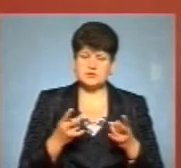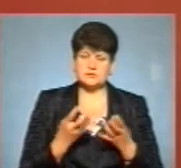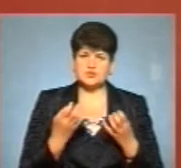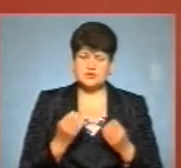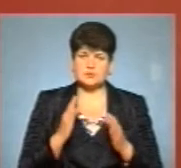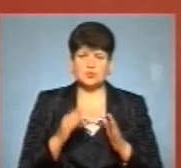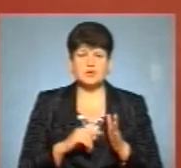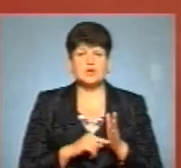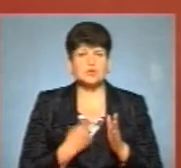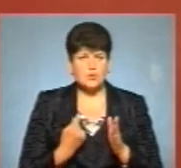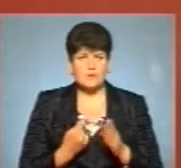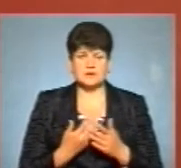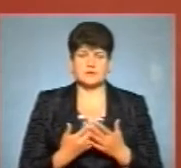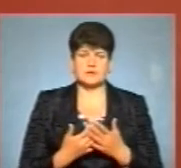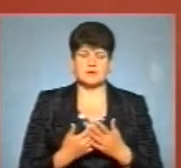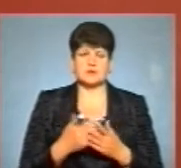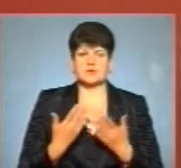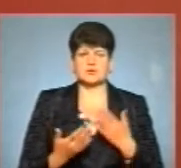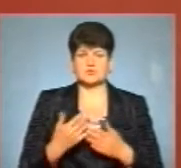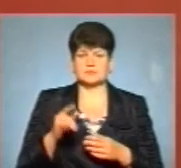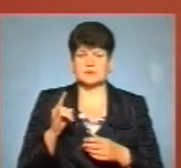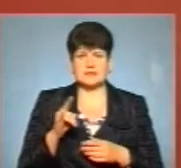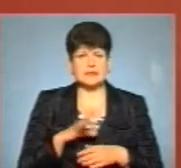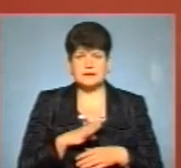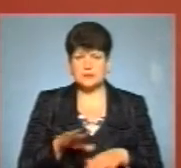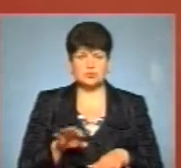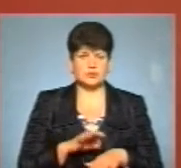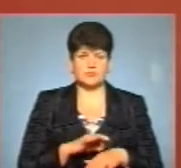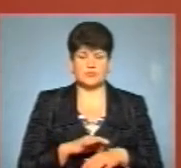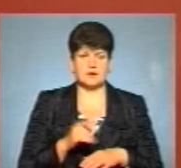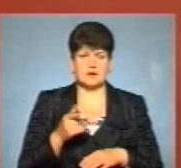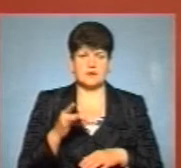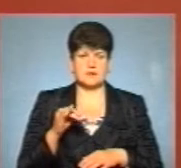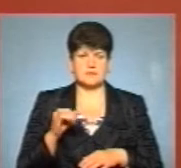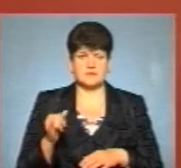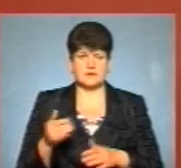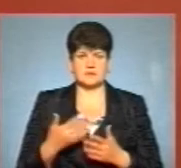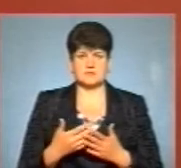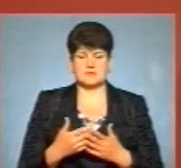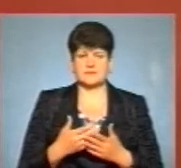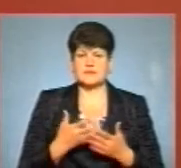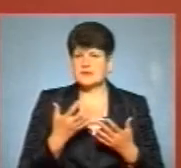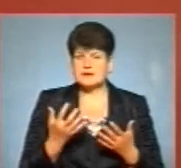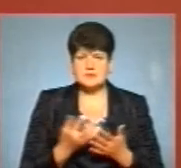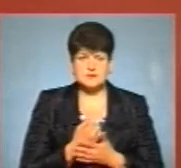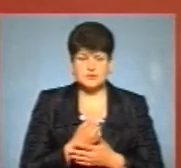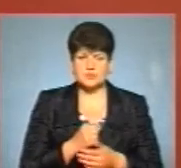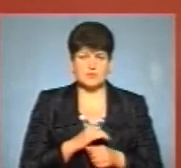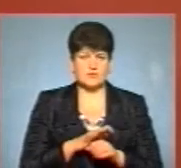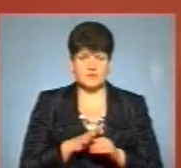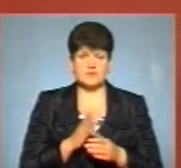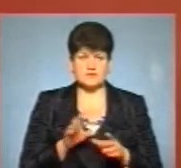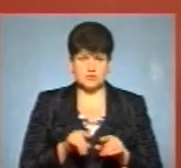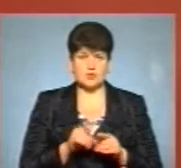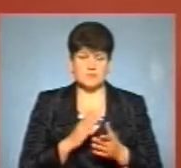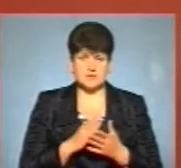довідки? Якщо абітурієнт не буде хворий на респіраторне захворювання, не виявлять ковід, він все одно матиме можливість